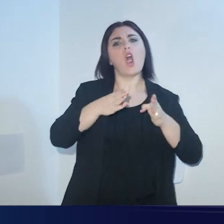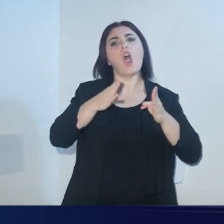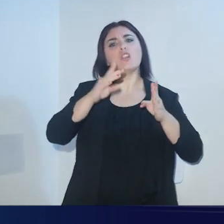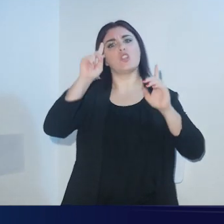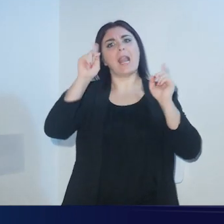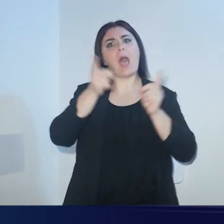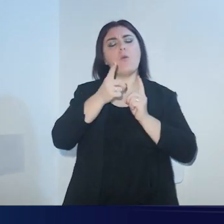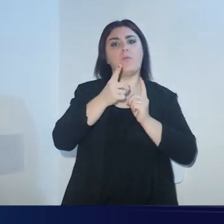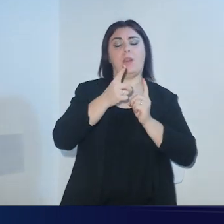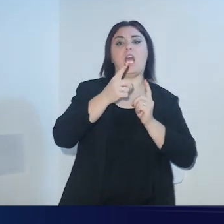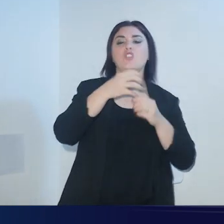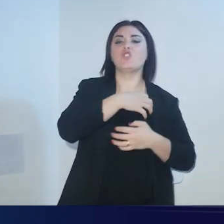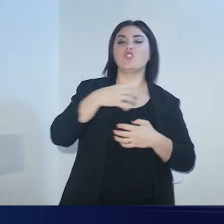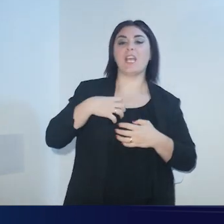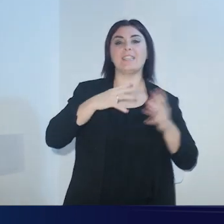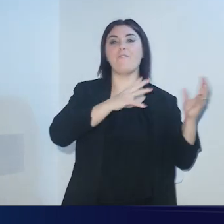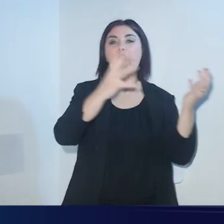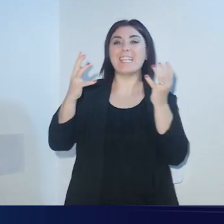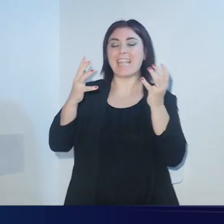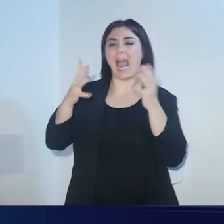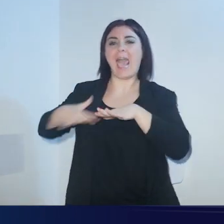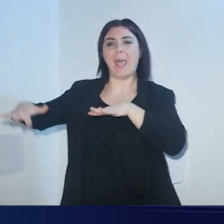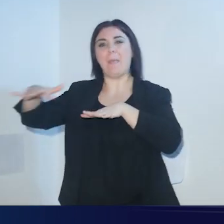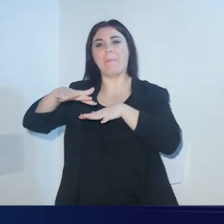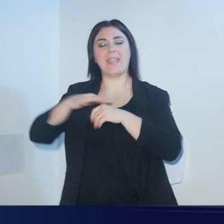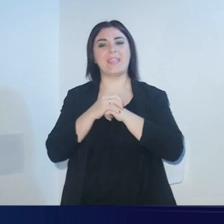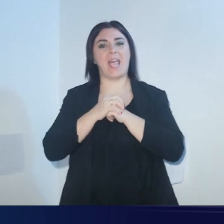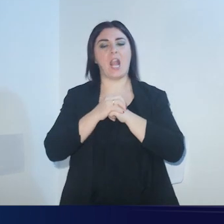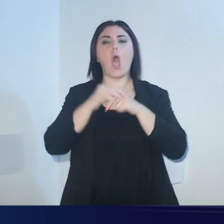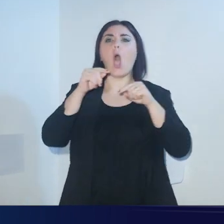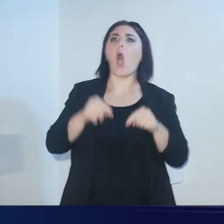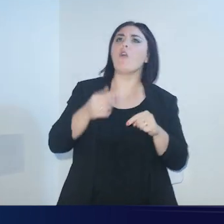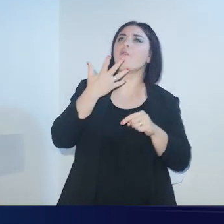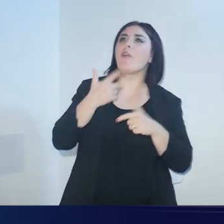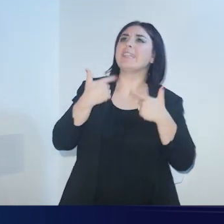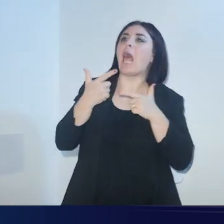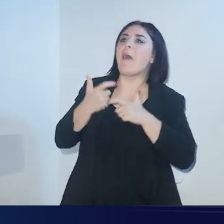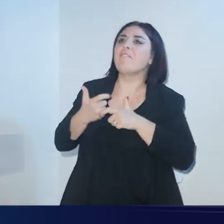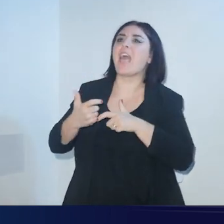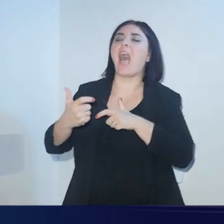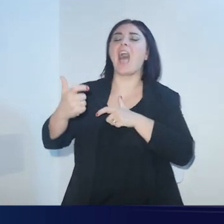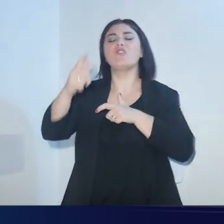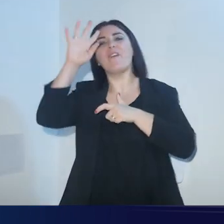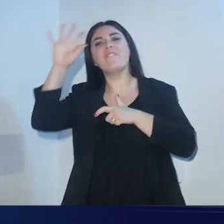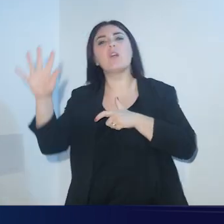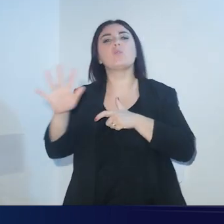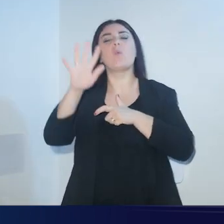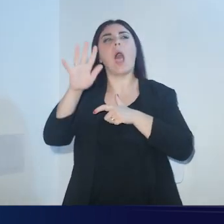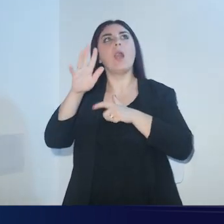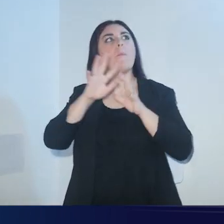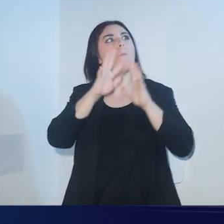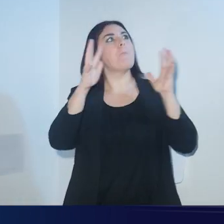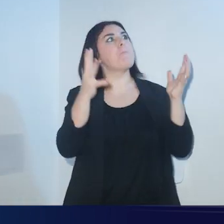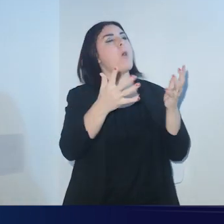ed ambientali. Oggi voglio portarvi in un viaggio virtuale nel mondo